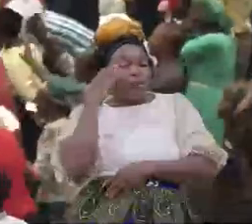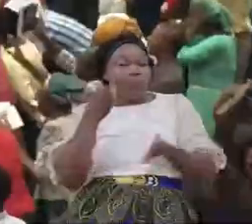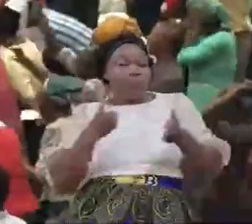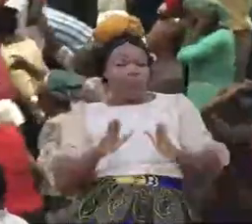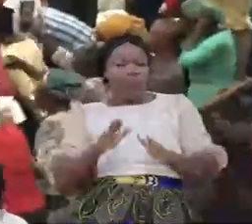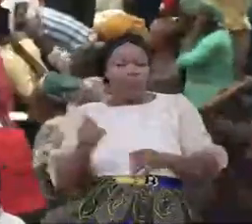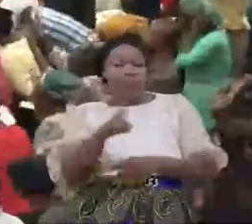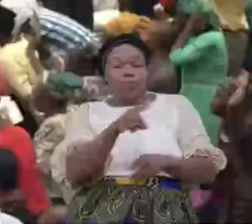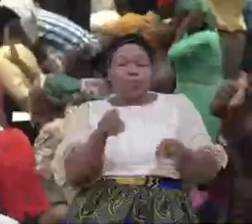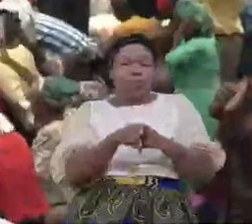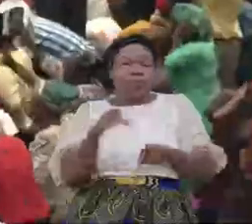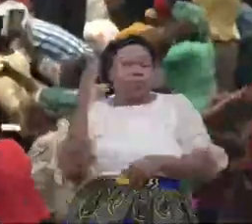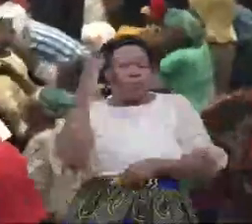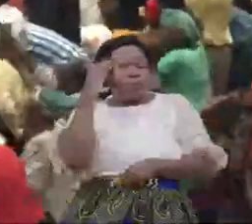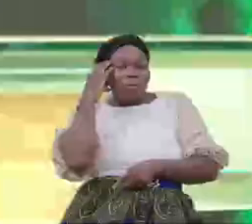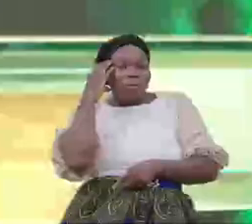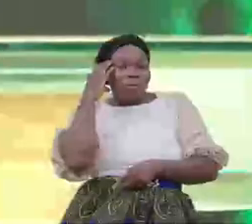Que toute la maison l'entende.